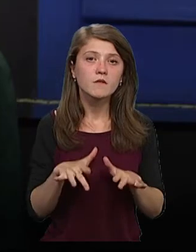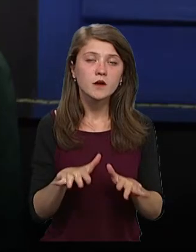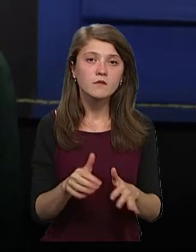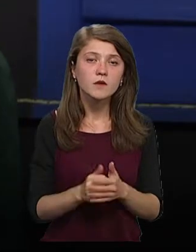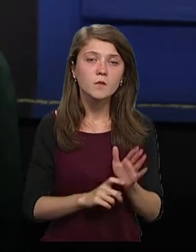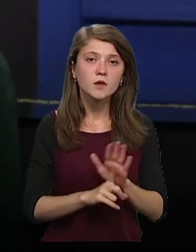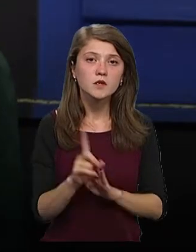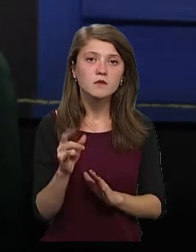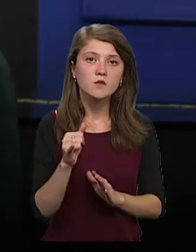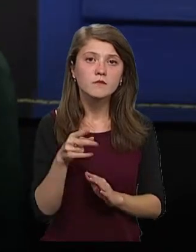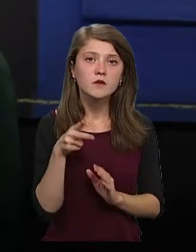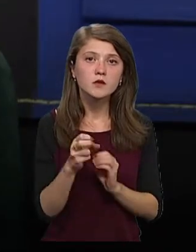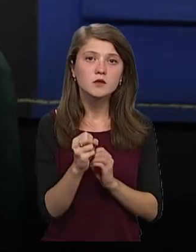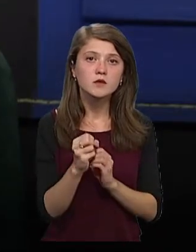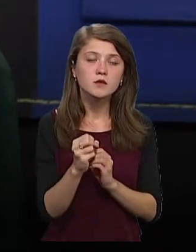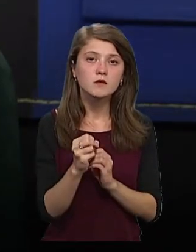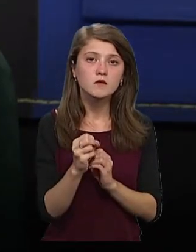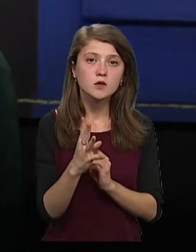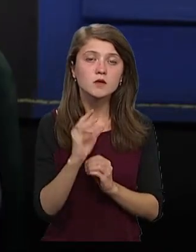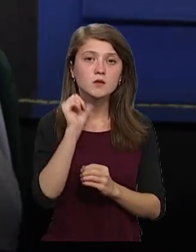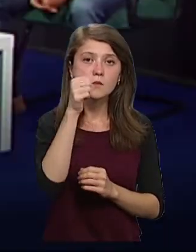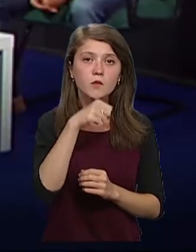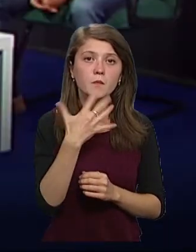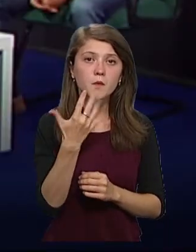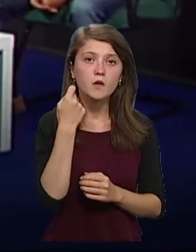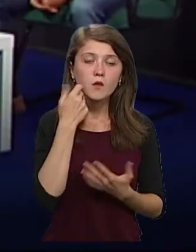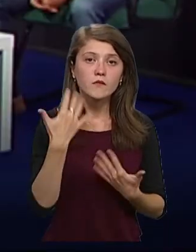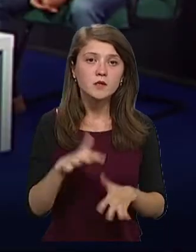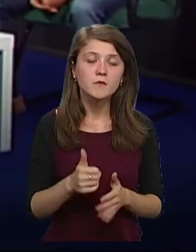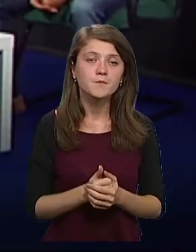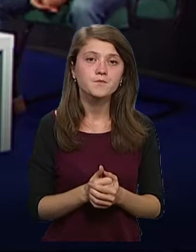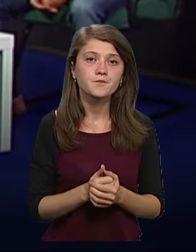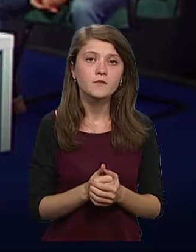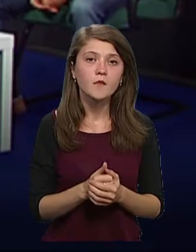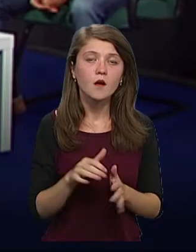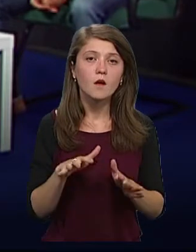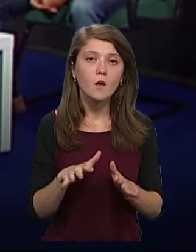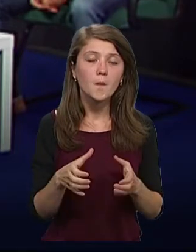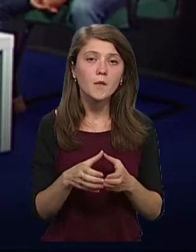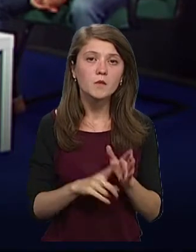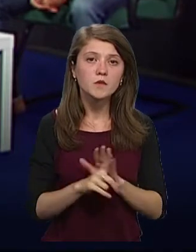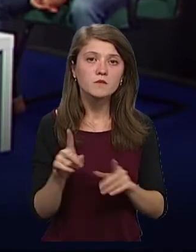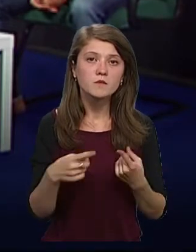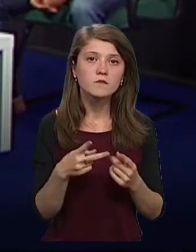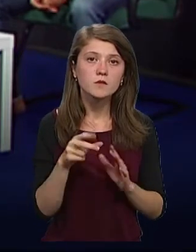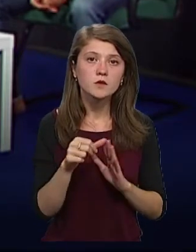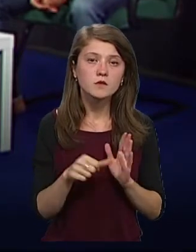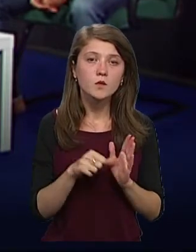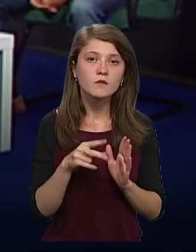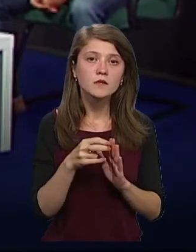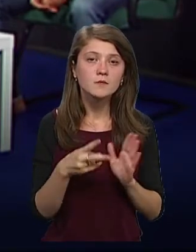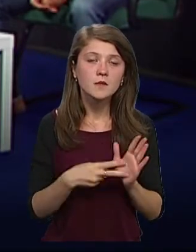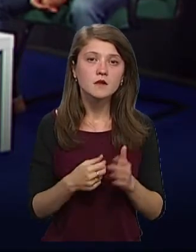говоримо, почалася в 2014 році, 5 років. Громади почали створюватися в 15-му. Тобто в 16-му вони вже прийшли на